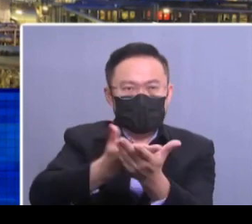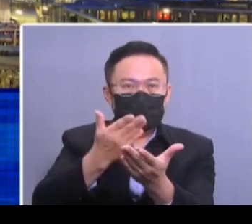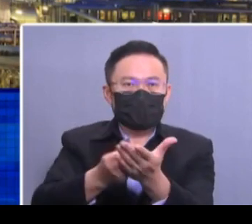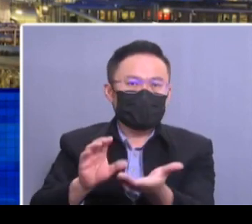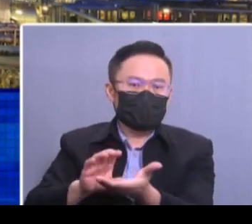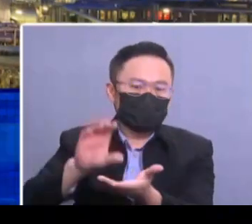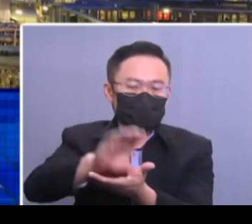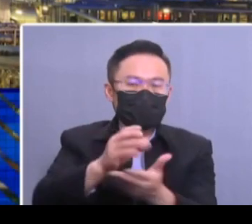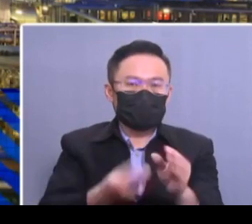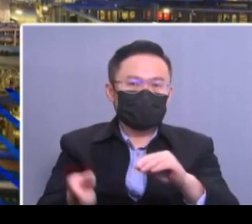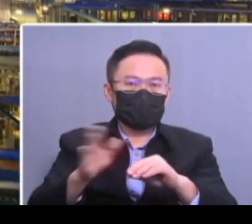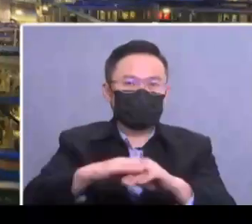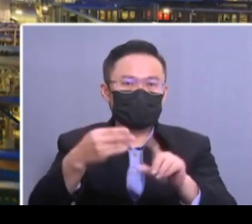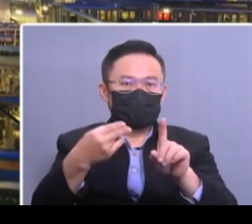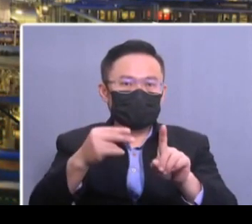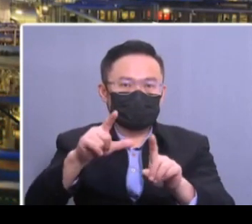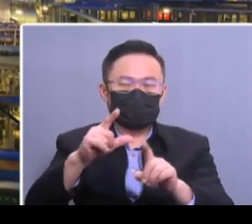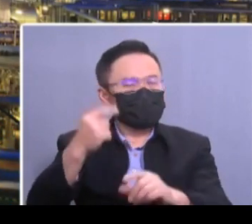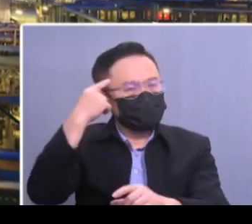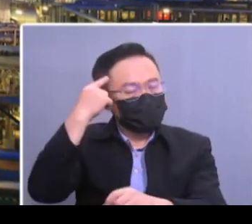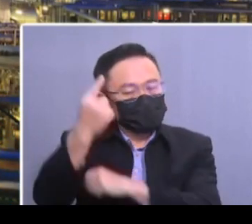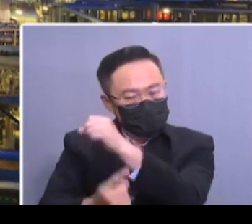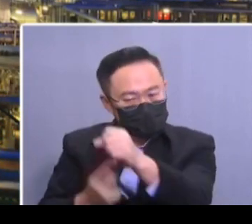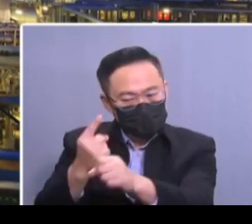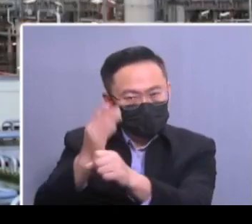ภายในกลางปีหน้านั่นเองค่ะ